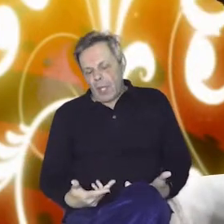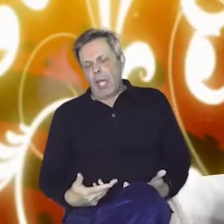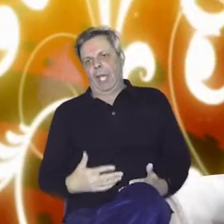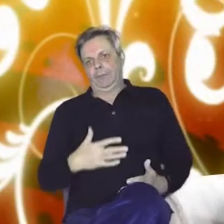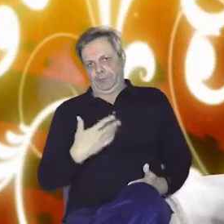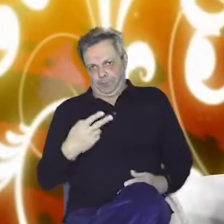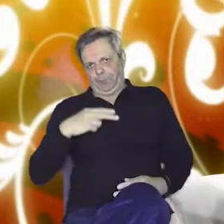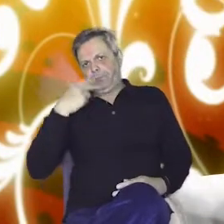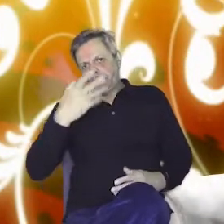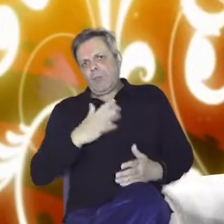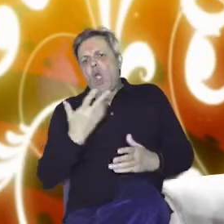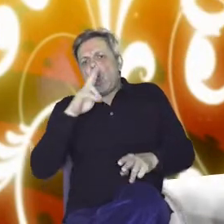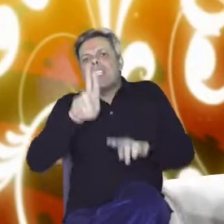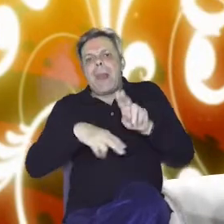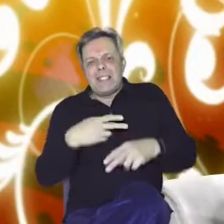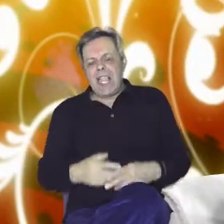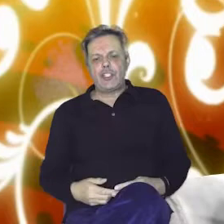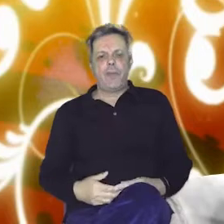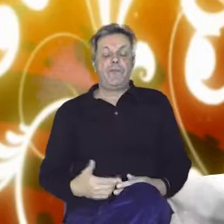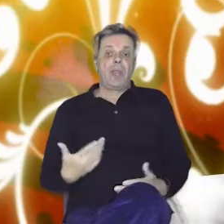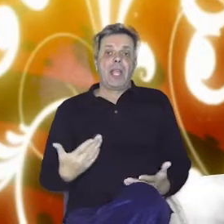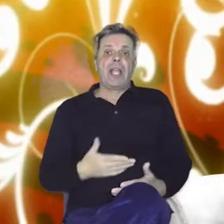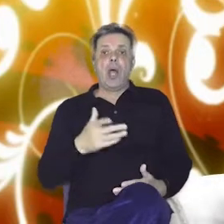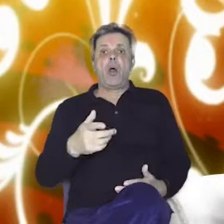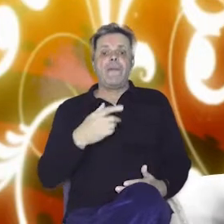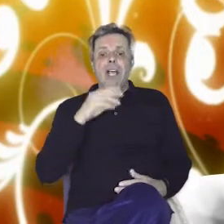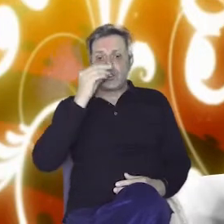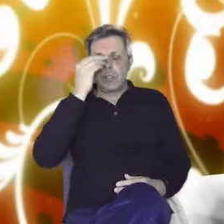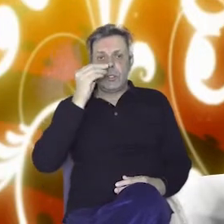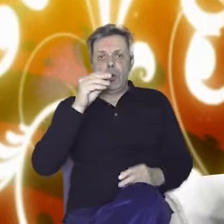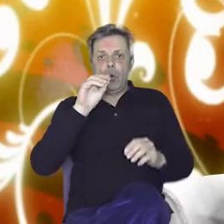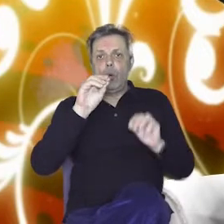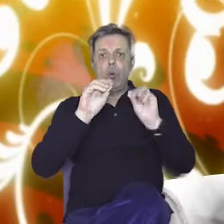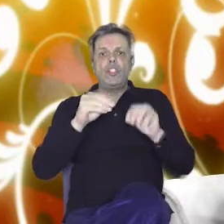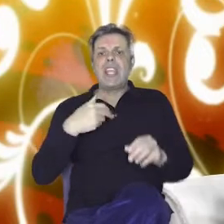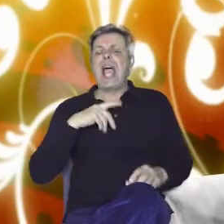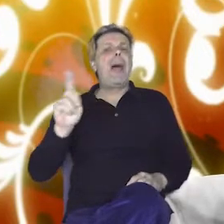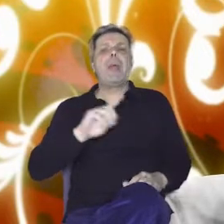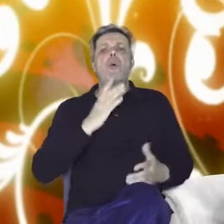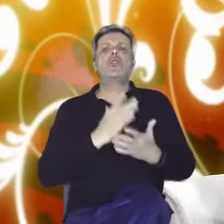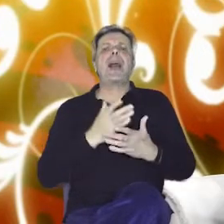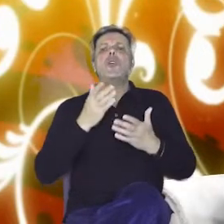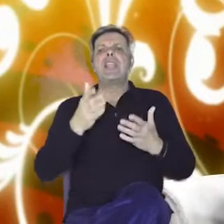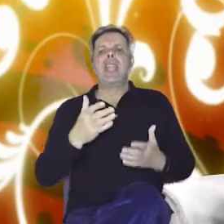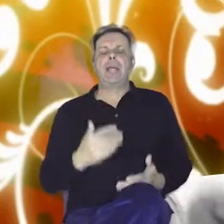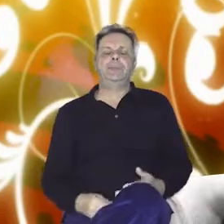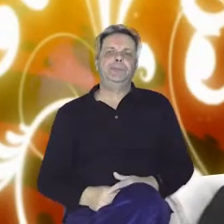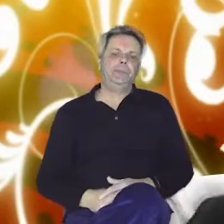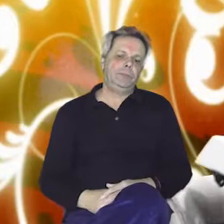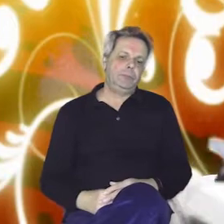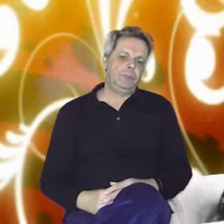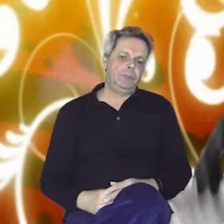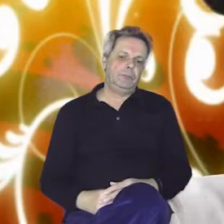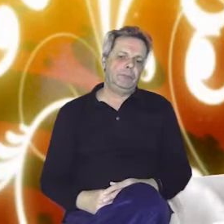dalje živjeti. I kad ona vas uči, ne mogu ja samo za njega biti. I kad, mislim, kad uči psihijatra,